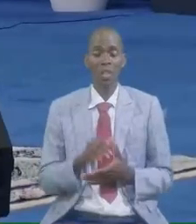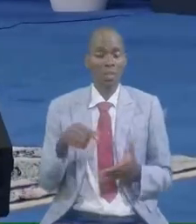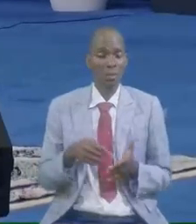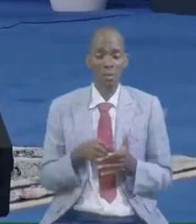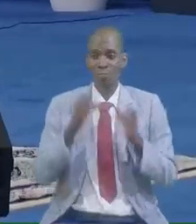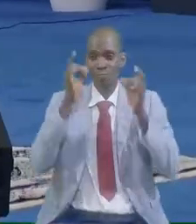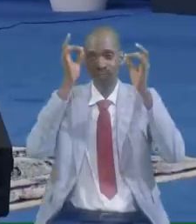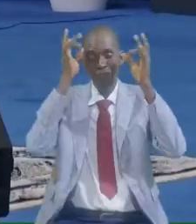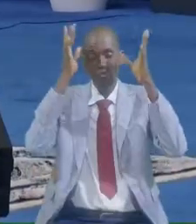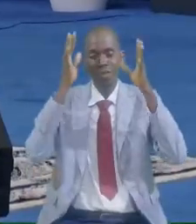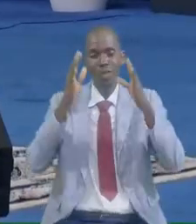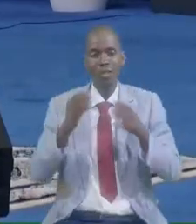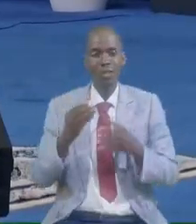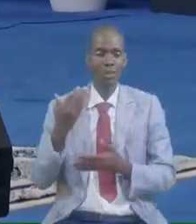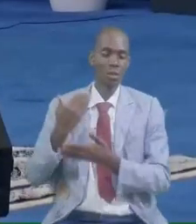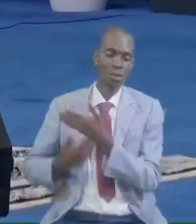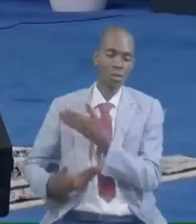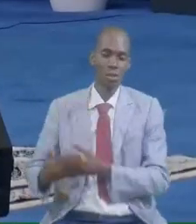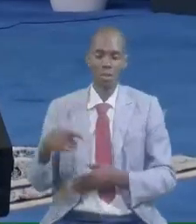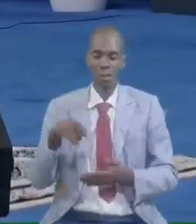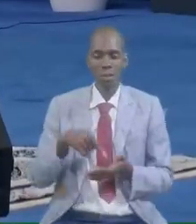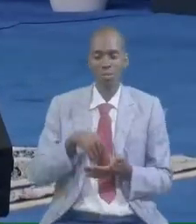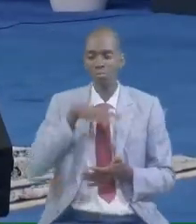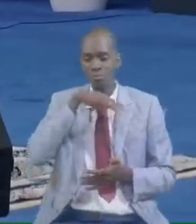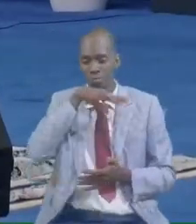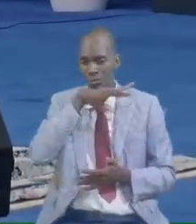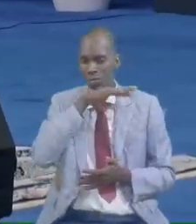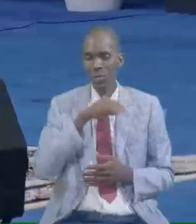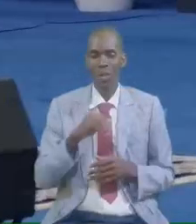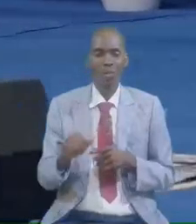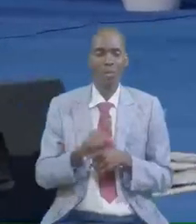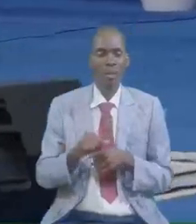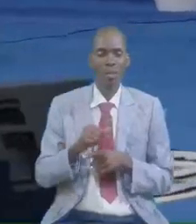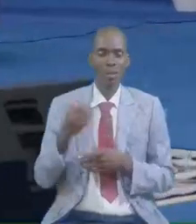Cette génération cruelle, cette génération corrompue.